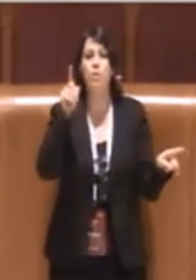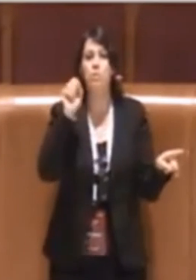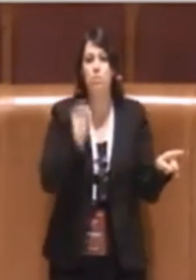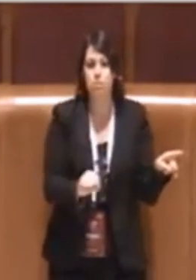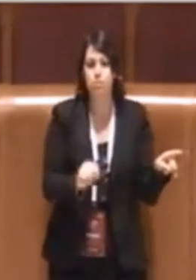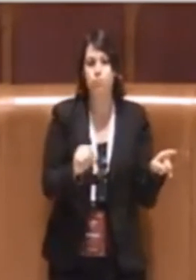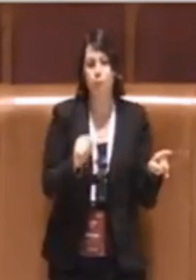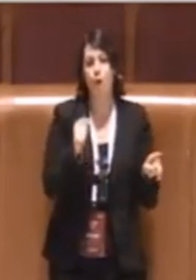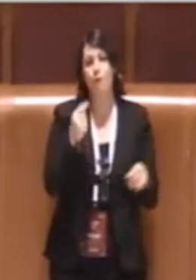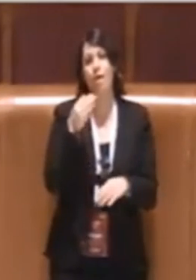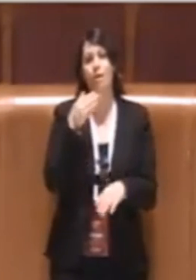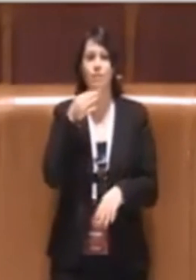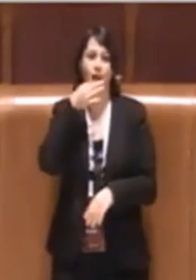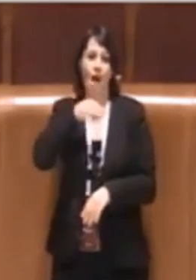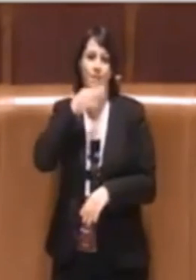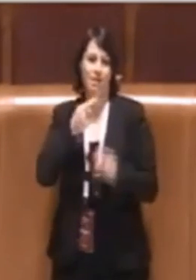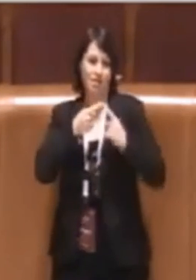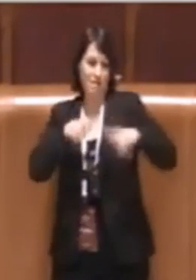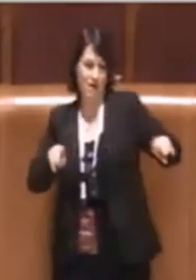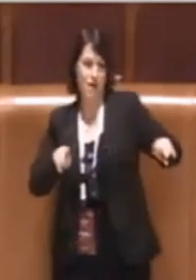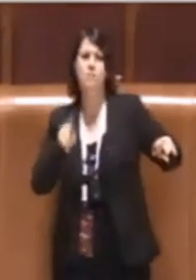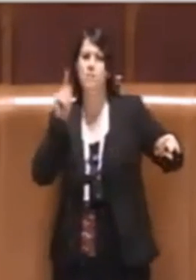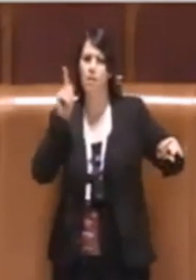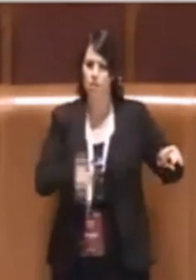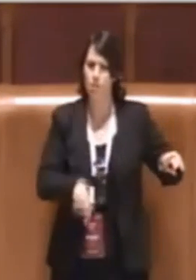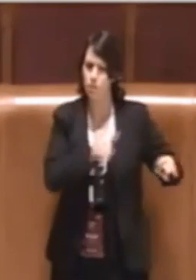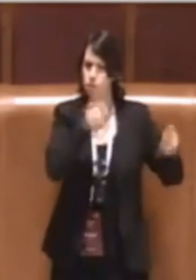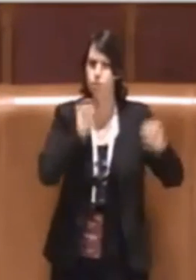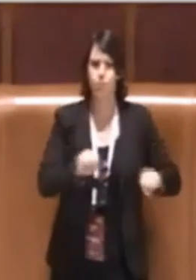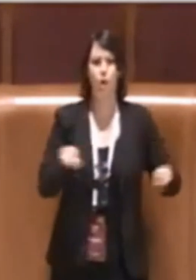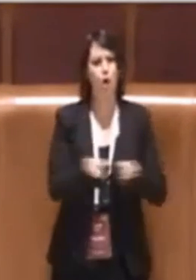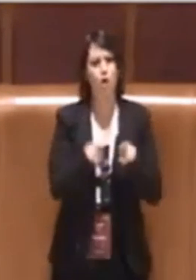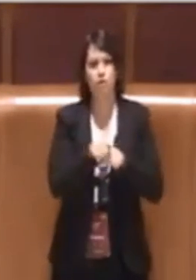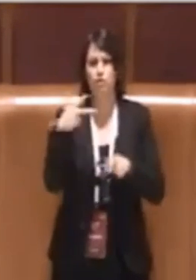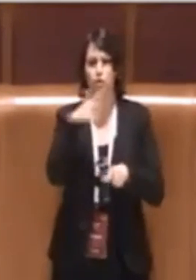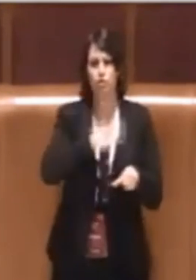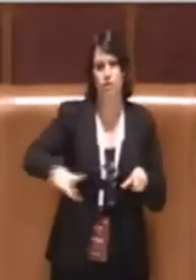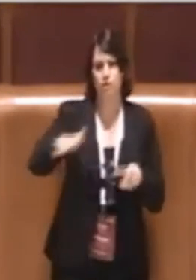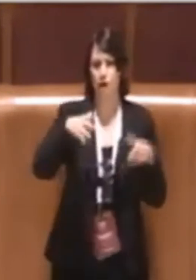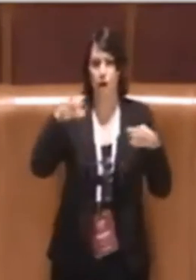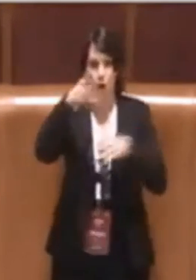a dare il loro contributo alla comunità romana. Grazie.